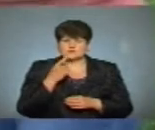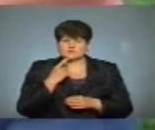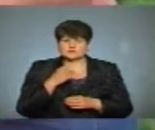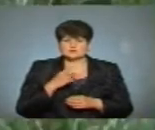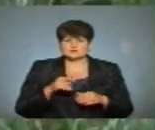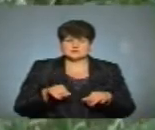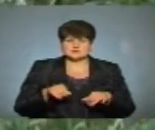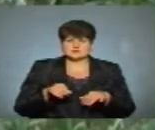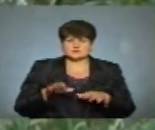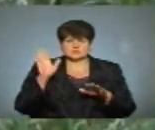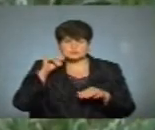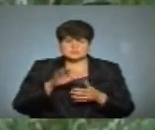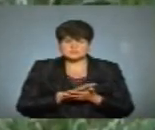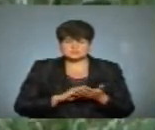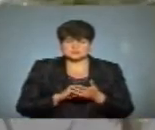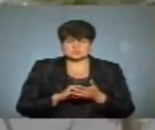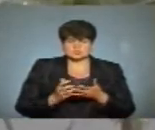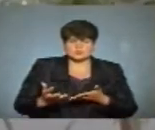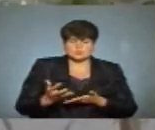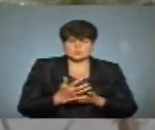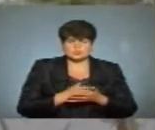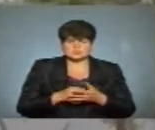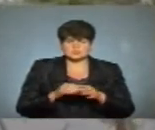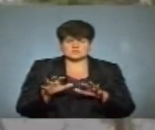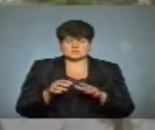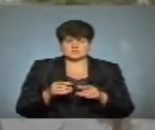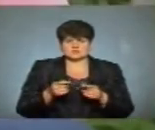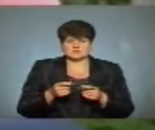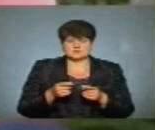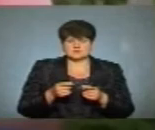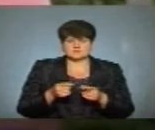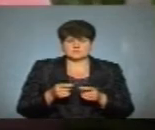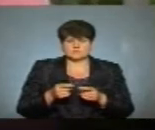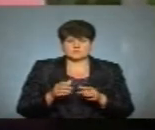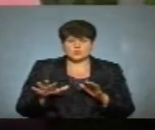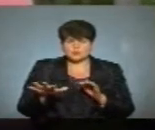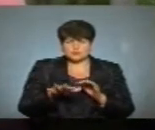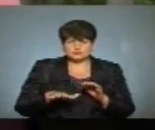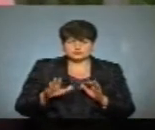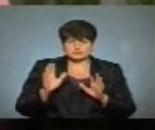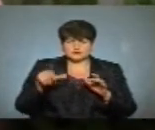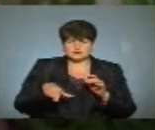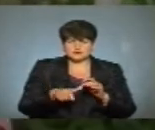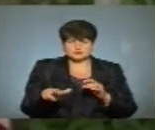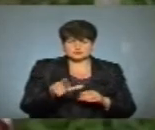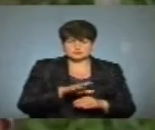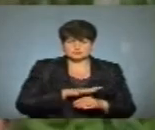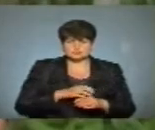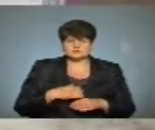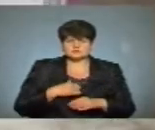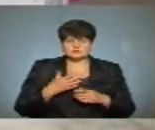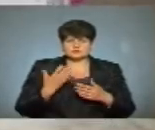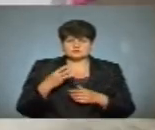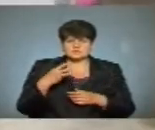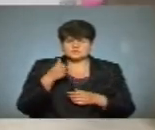розповідає, стихія знищила урожай, вода ледь не забрала домашню птицю і свиней. По подвір'ю в нас ріка текла, то страшне, що такого не було,